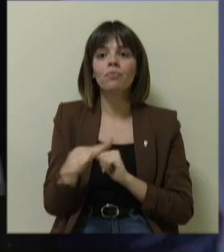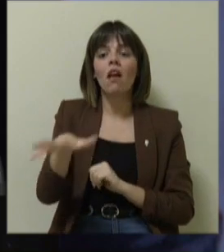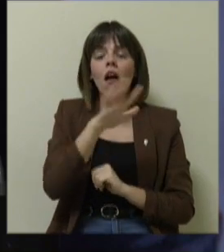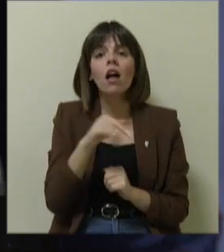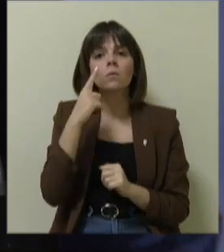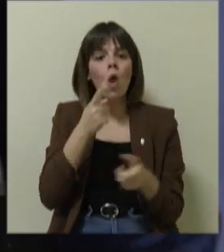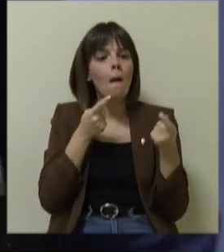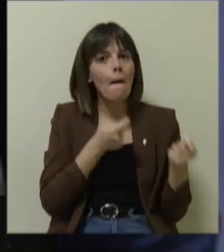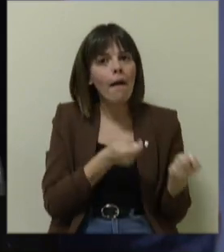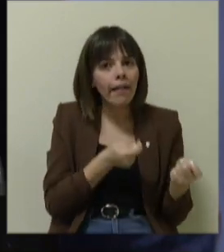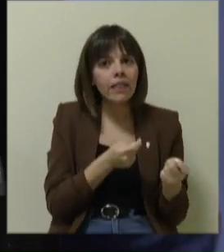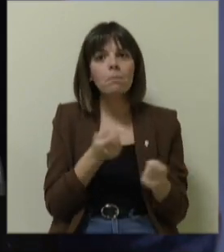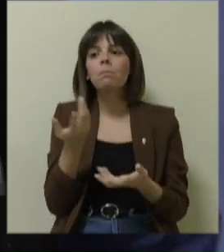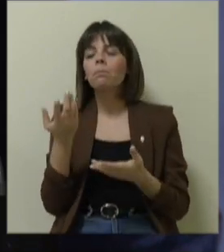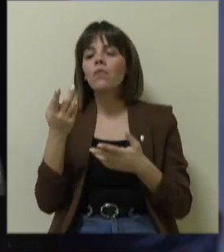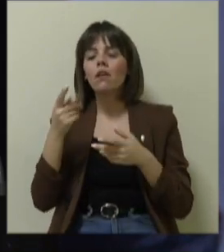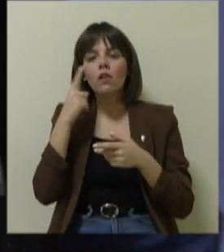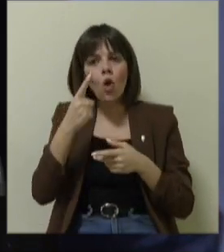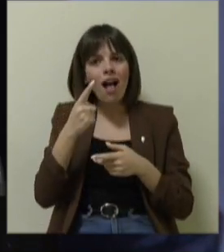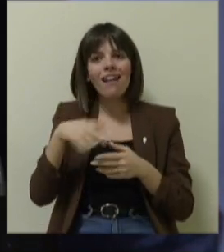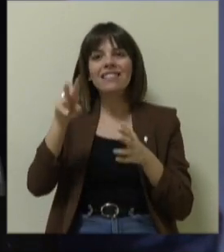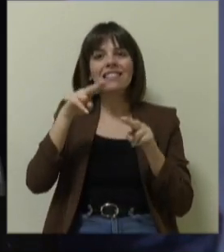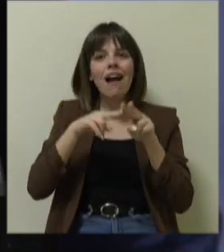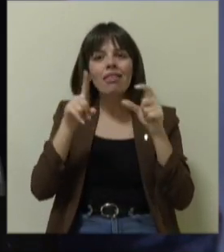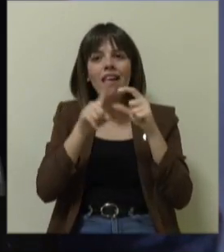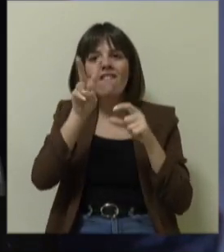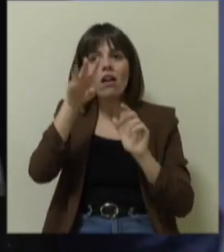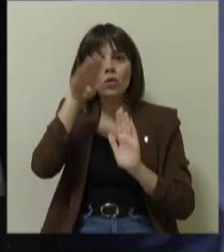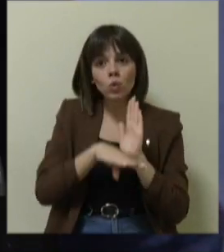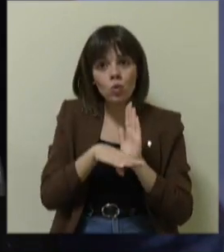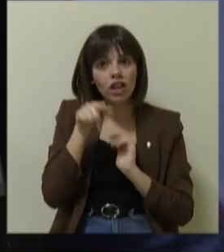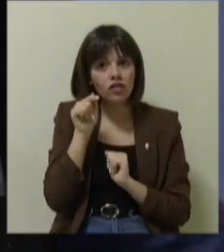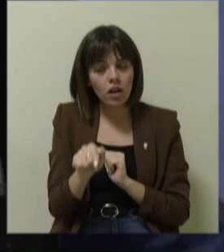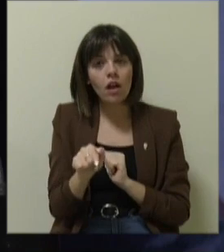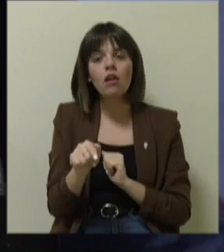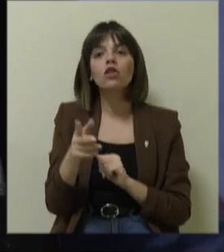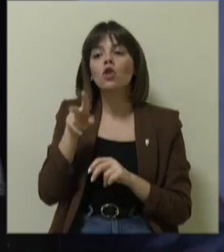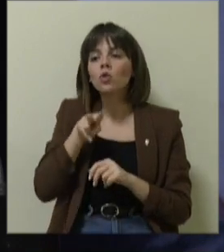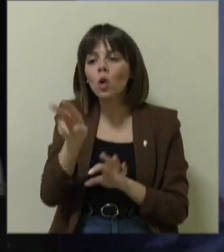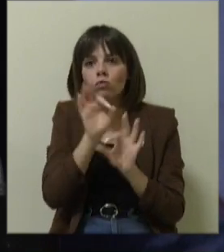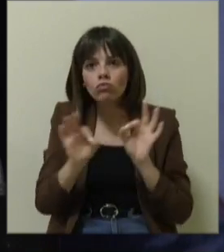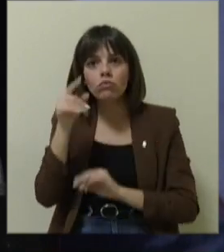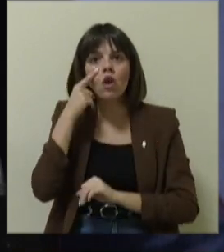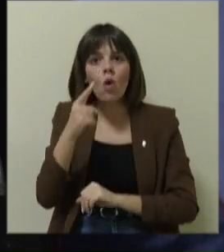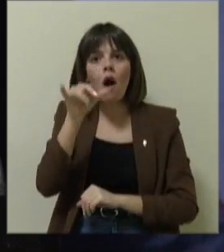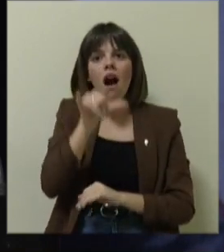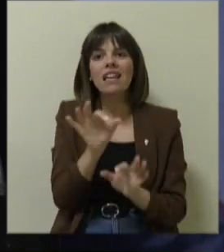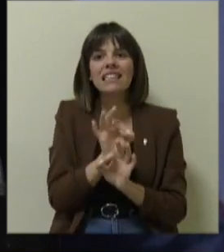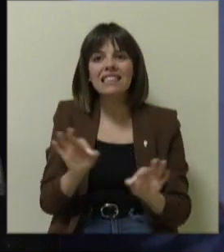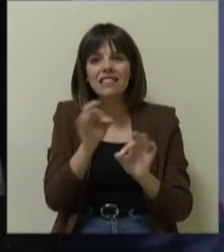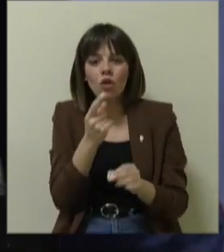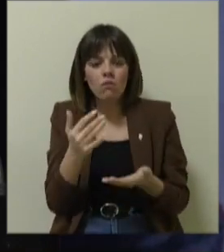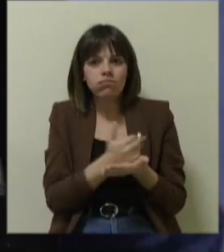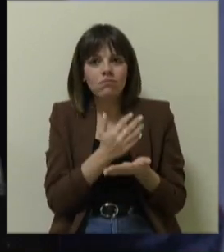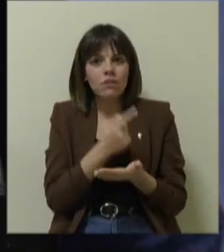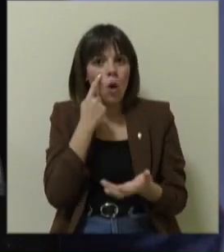türlü eğitim ve öğretim hizmetindeki KDV'yi düşüreceğiz. Yolsuzluğun ve haksız servet